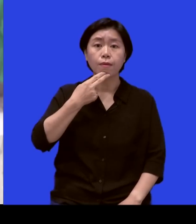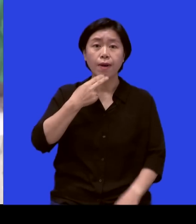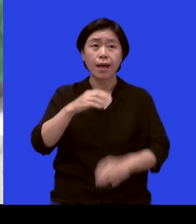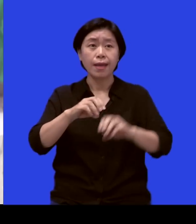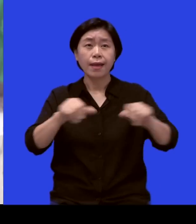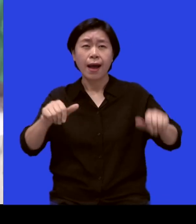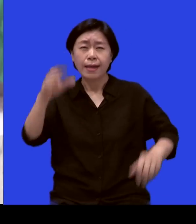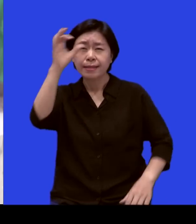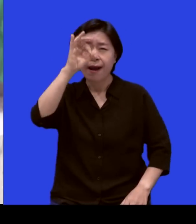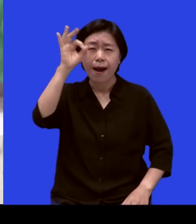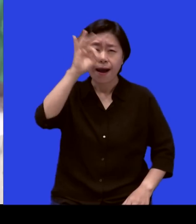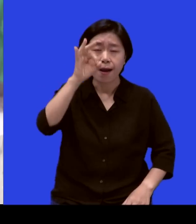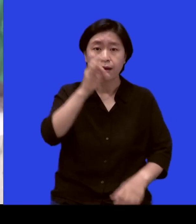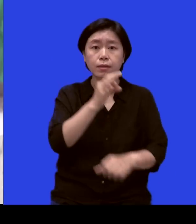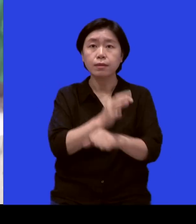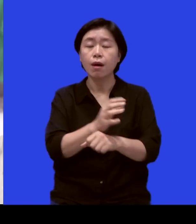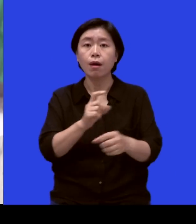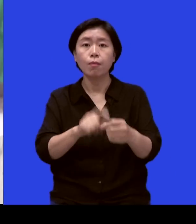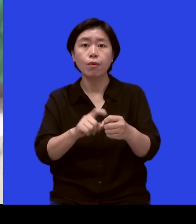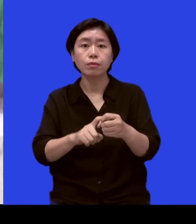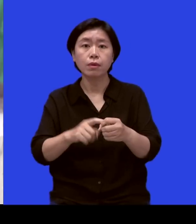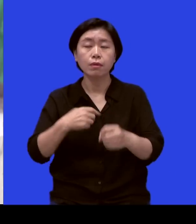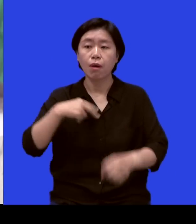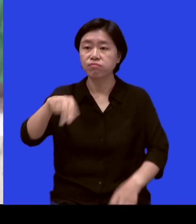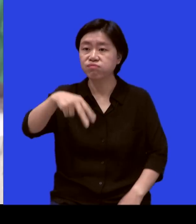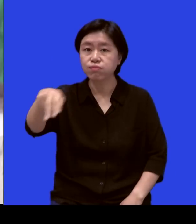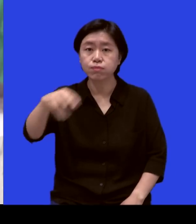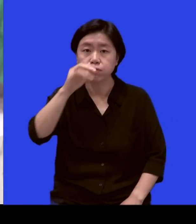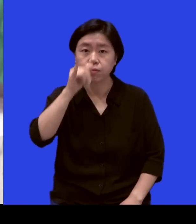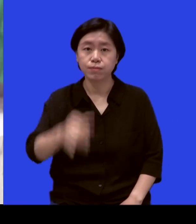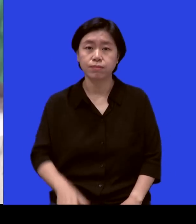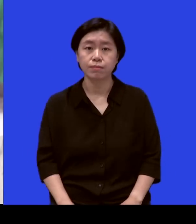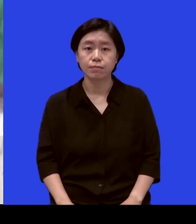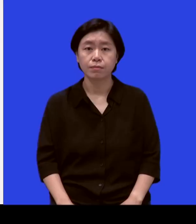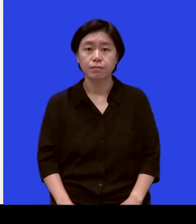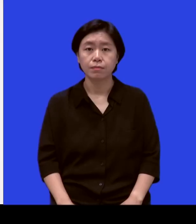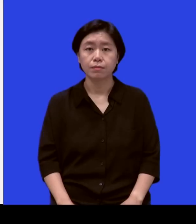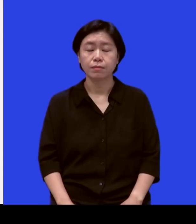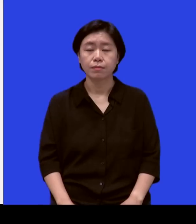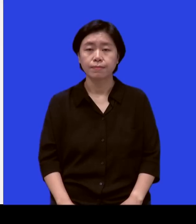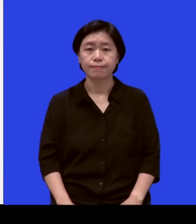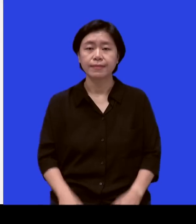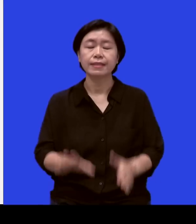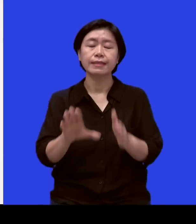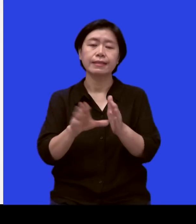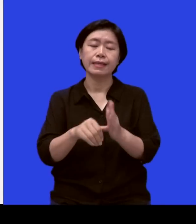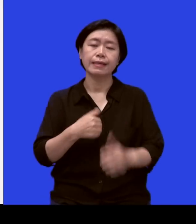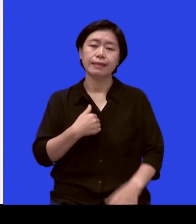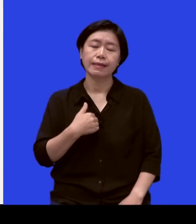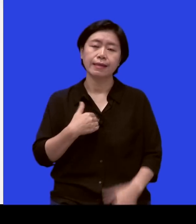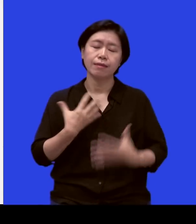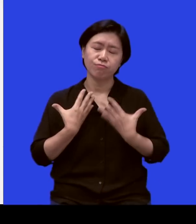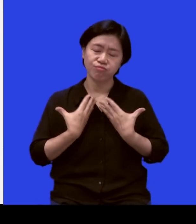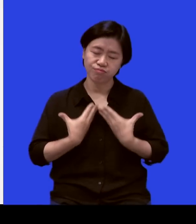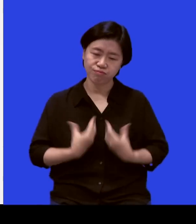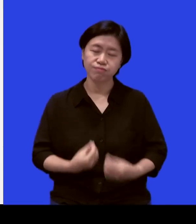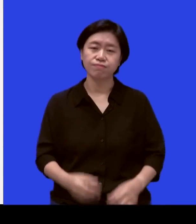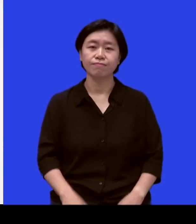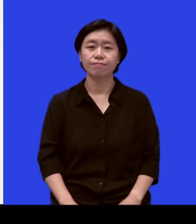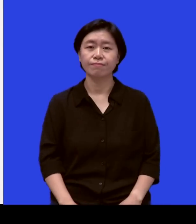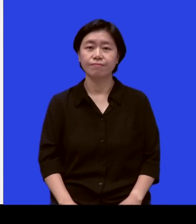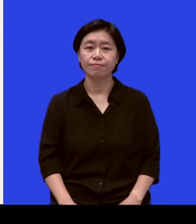돌아다니는 거예요. 그게 너 미쳤구나. 내가 제정신이냐. 그때 제가 그래서 절망하게